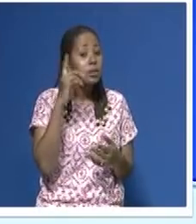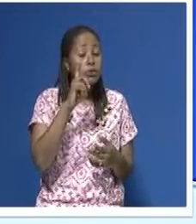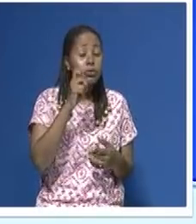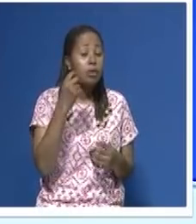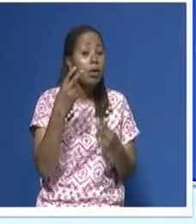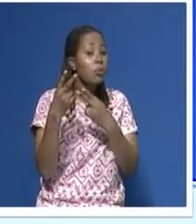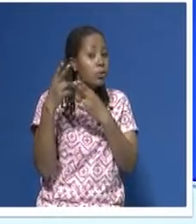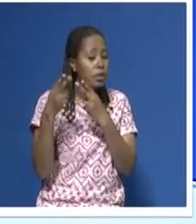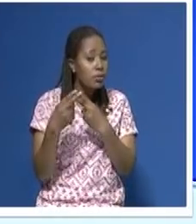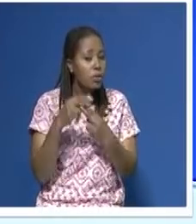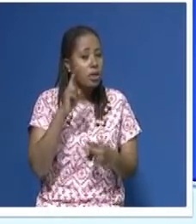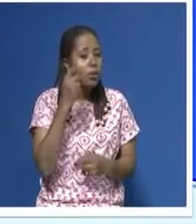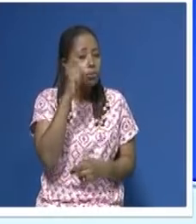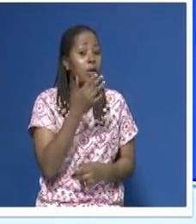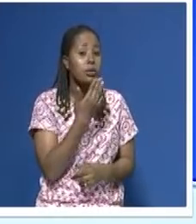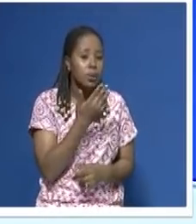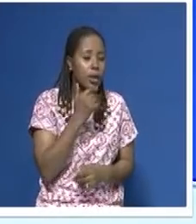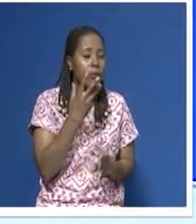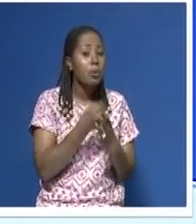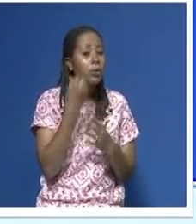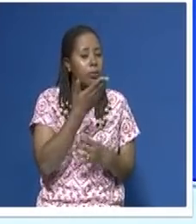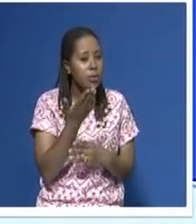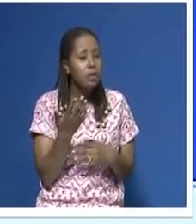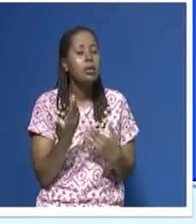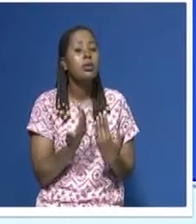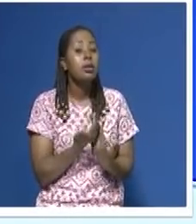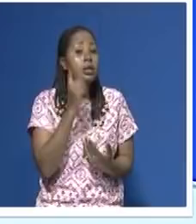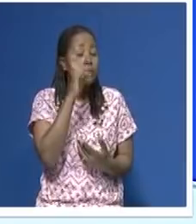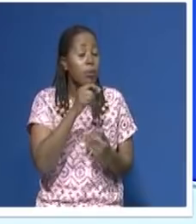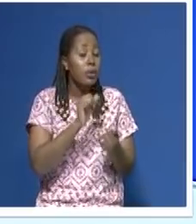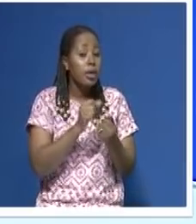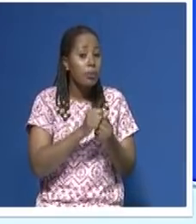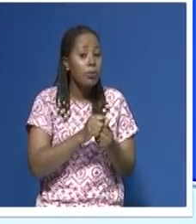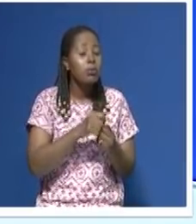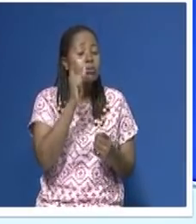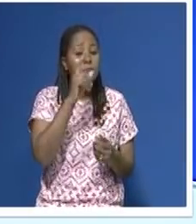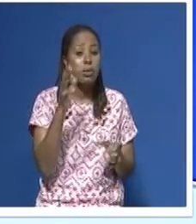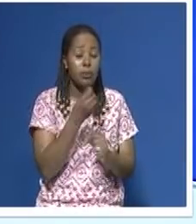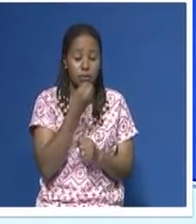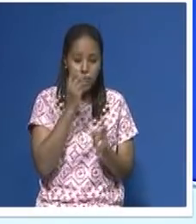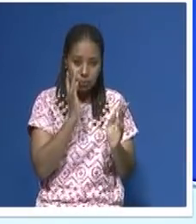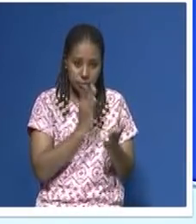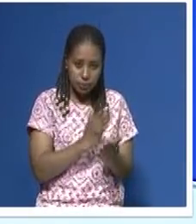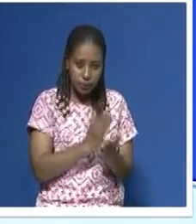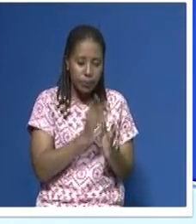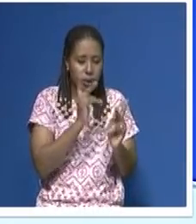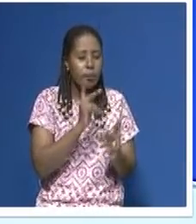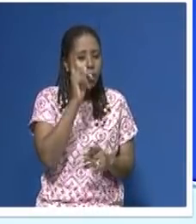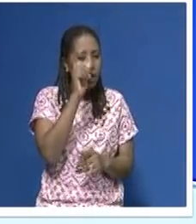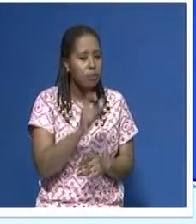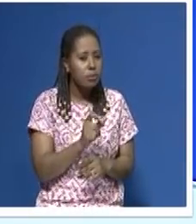vya ukimwi, mtu mwenye kisukari na magonjwa mengineo, ikiwemo swala la utapiamlo. Kwa sasa endapo mtu